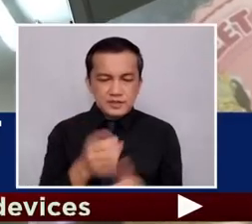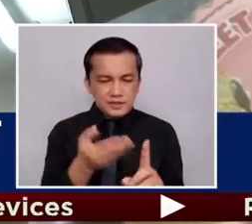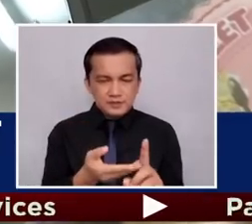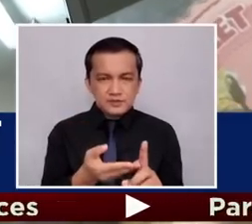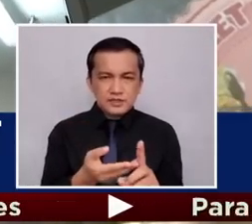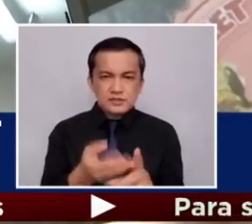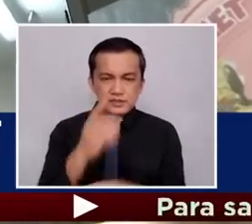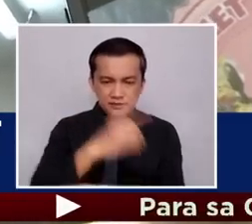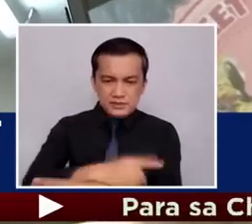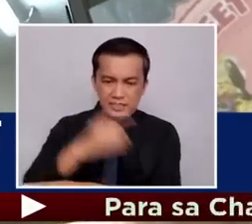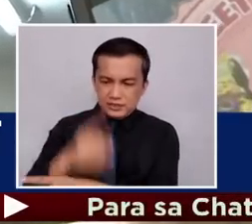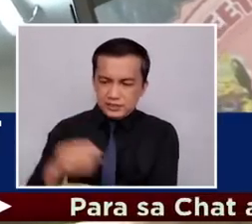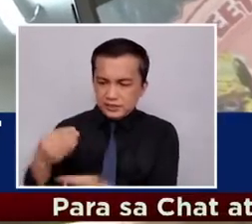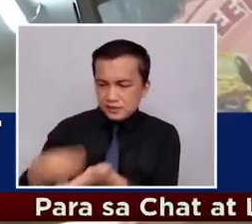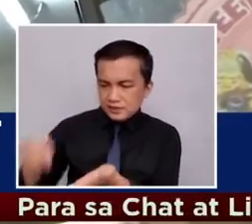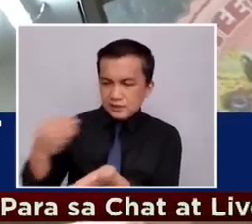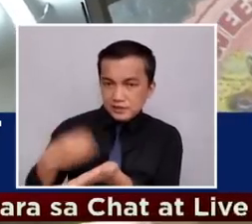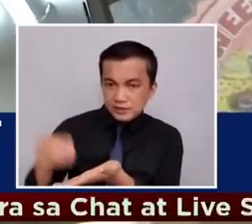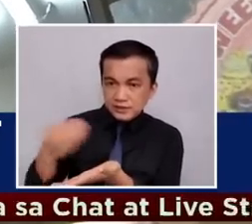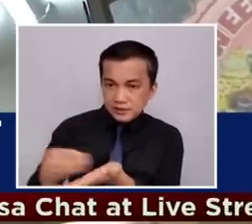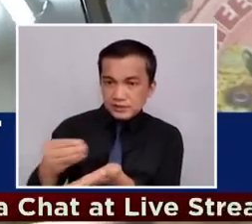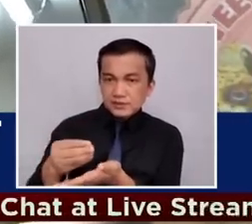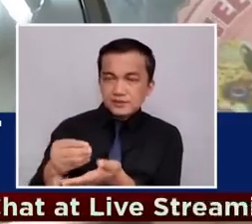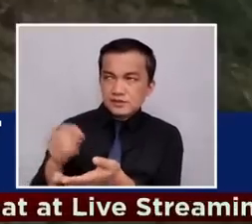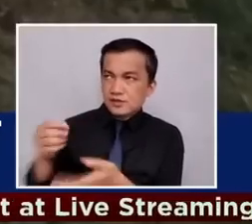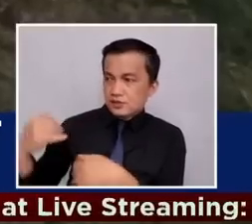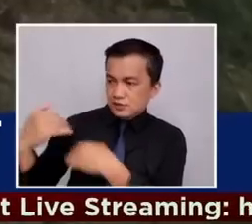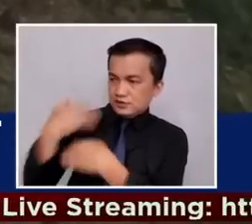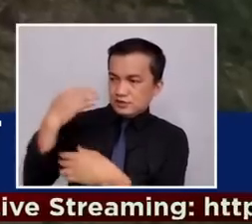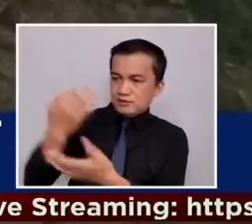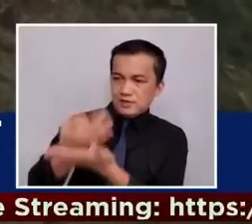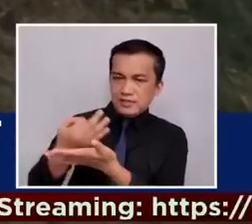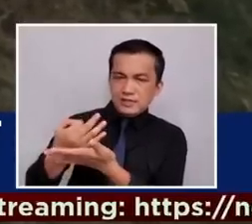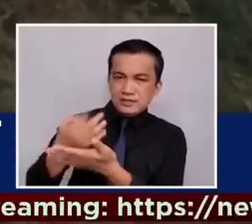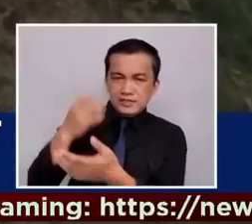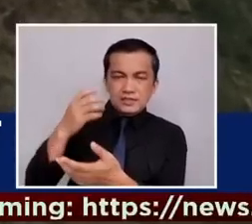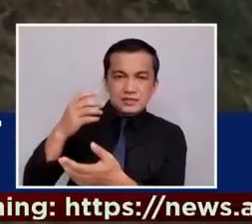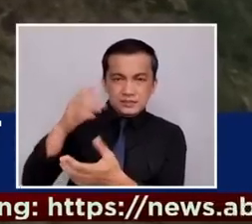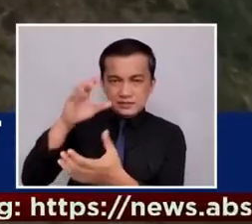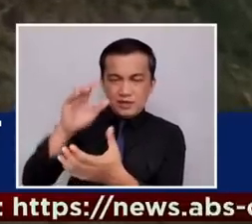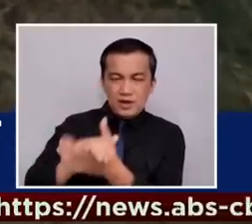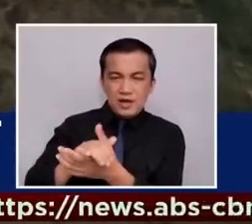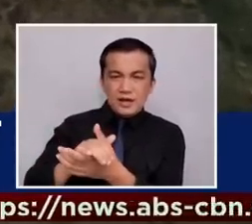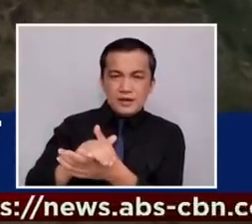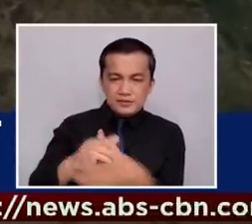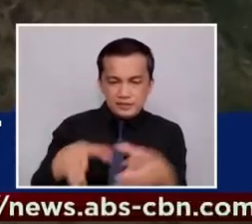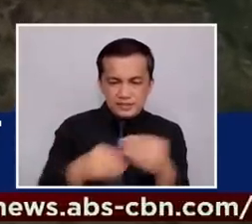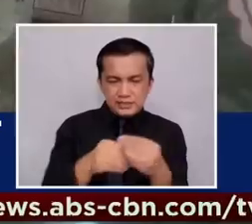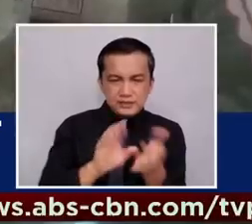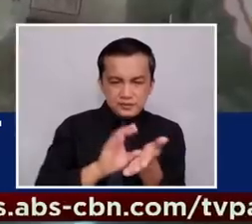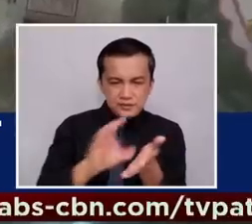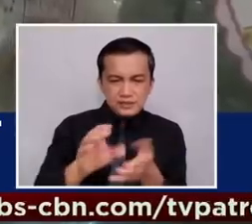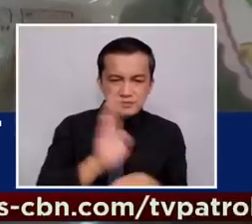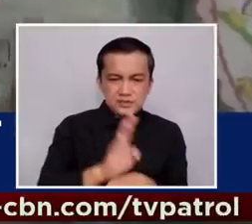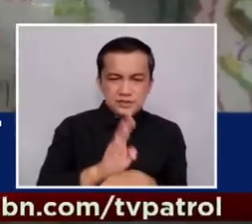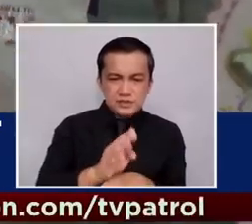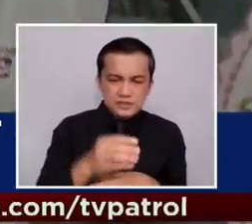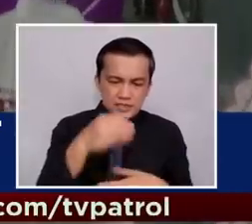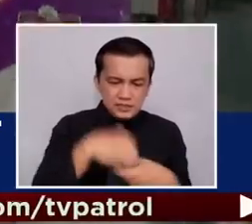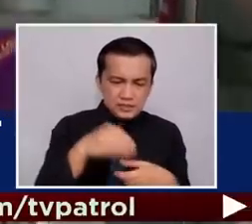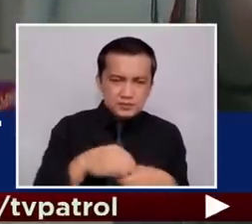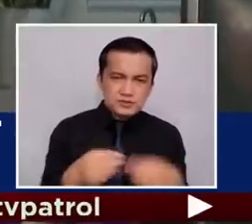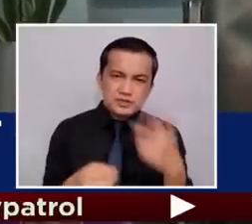pang-araw-araw na gastusin, ginagamit din niya ang padala ng asawa bilang pandagdag kapital sa negosyo at ipon para sa kanilang tatlong